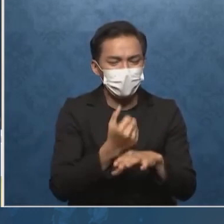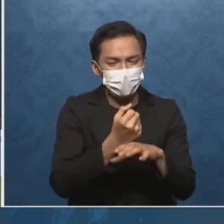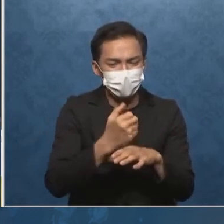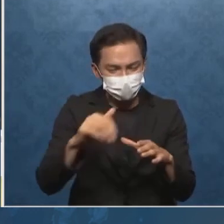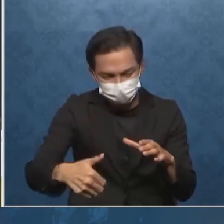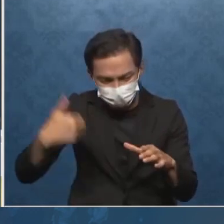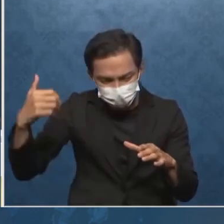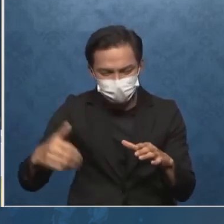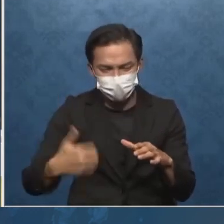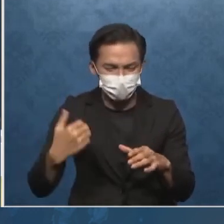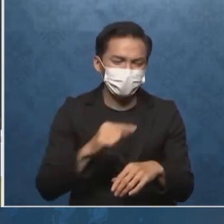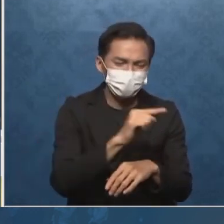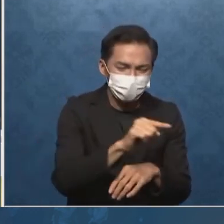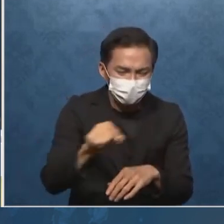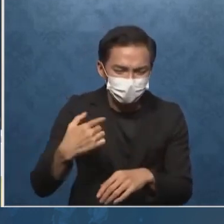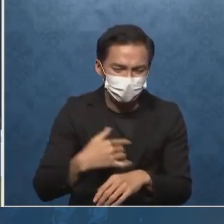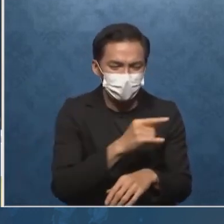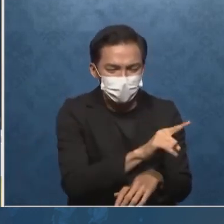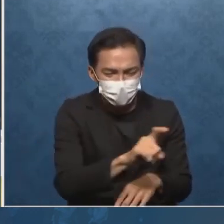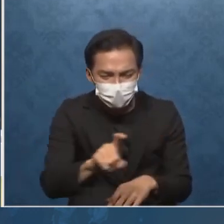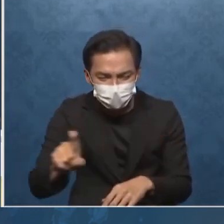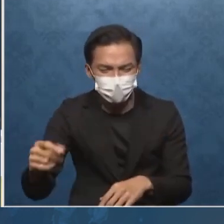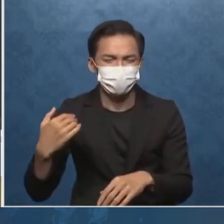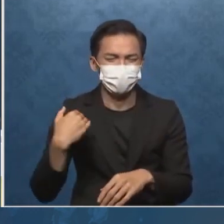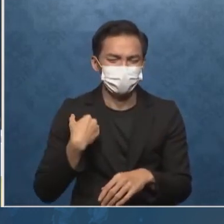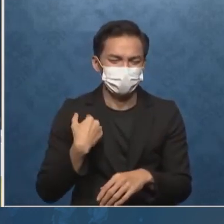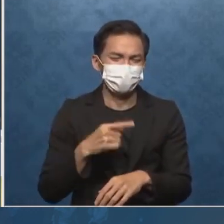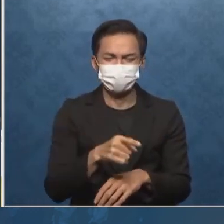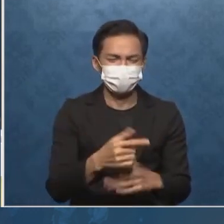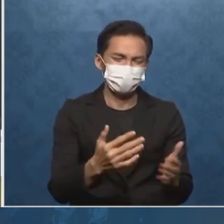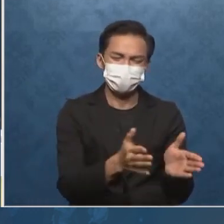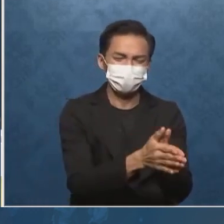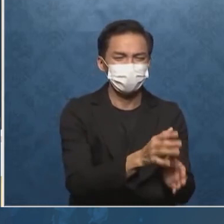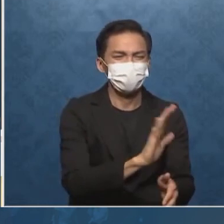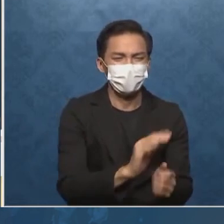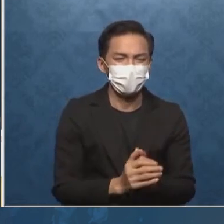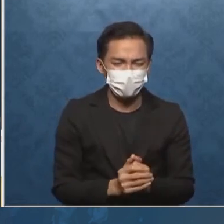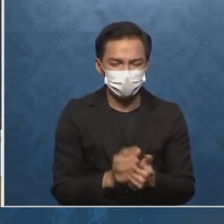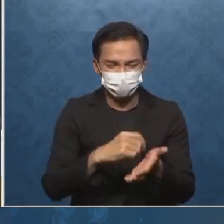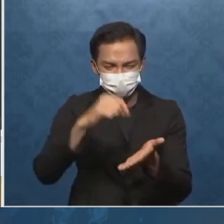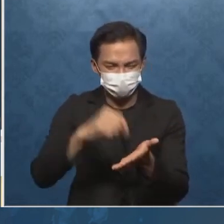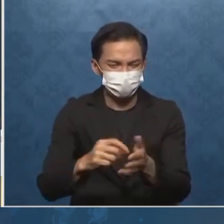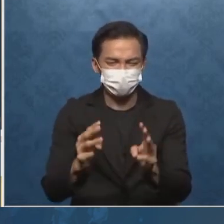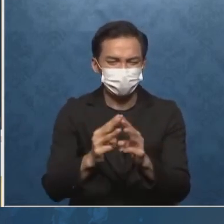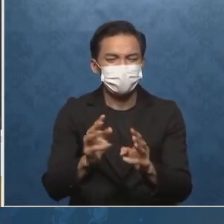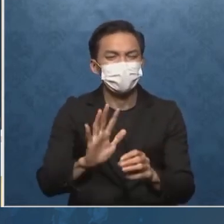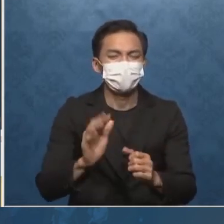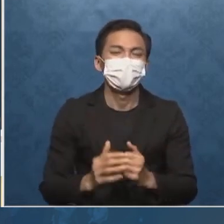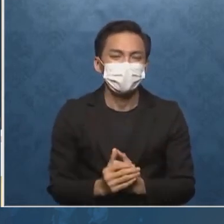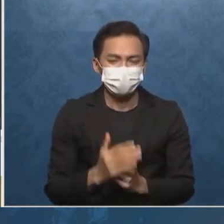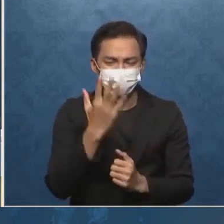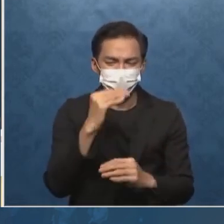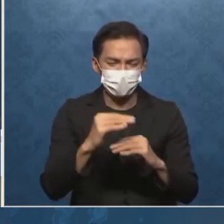เนี่ยในพื้นที่ที่เราสอบถามมาเนี่ยทำเขากระซิบเพื่อนเอ๊ยอย่าไปร่วมนะอย่าไปเซ็นสัญญาโดยเด็ดขาดเพราะ